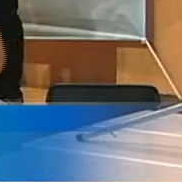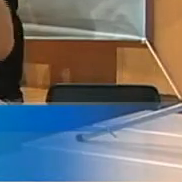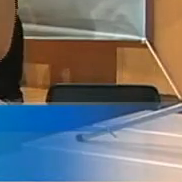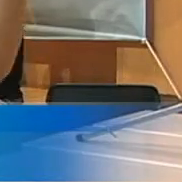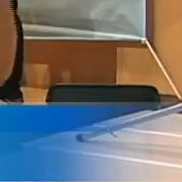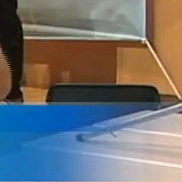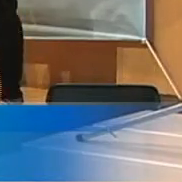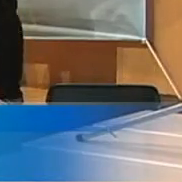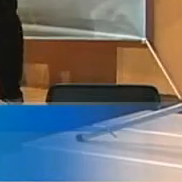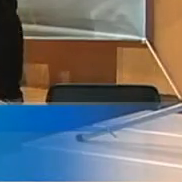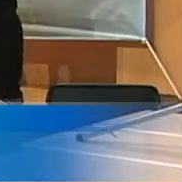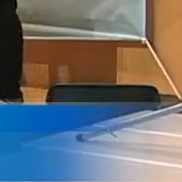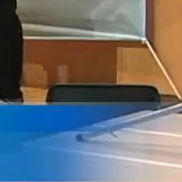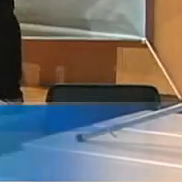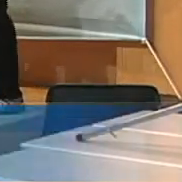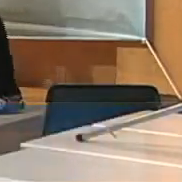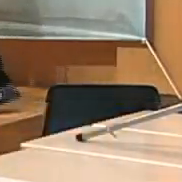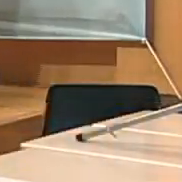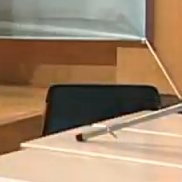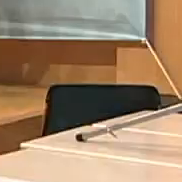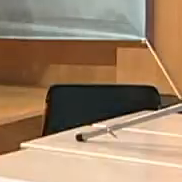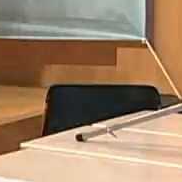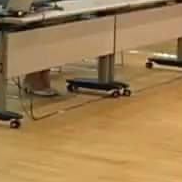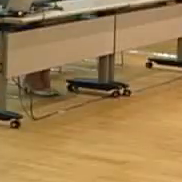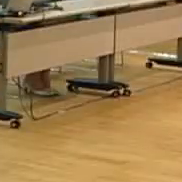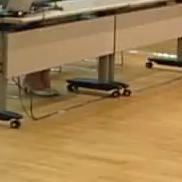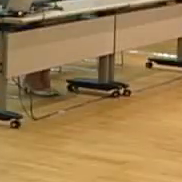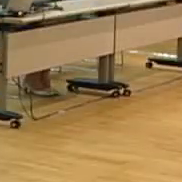농아청년대회를 개최하게 돼서 굉장히 행복합니다.